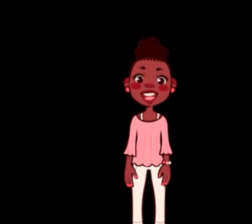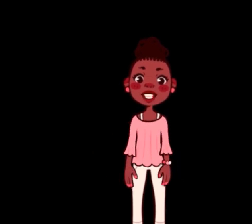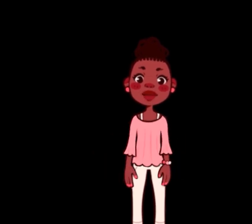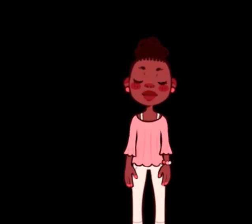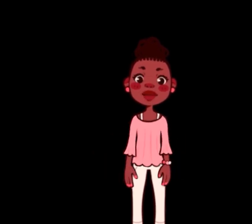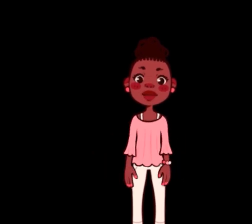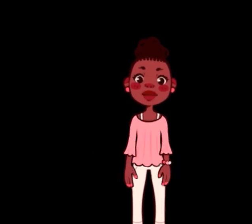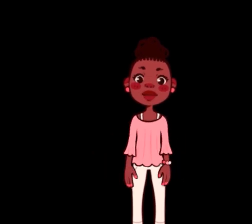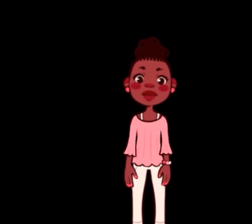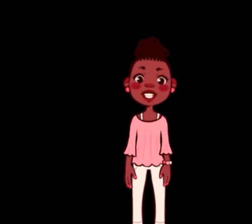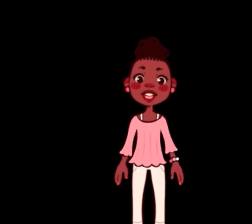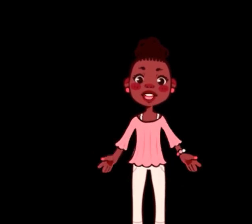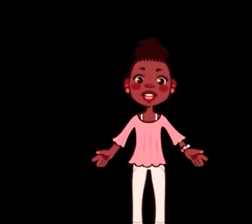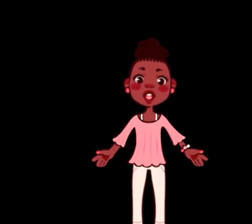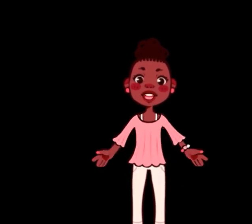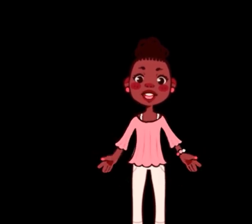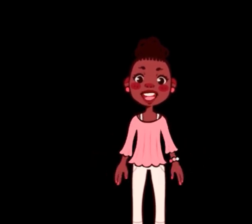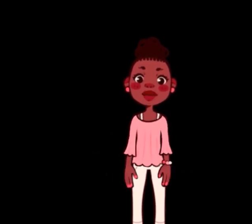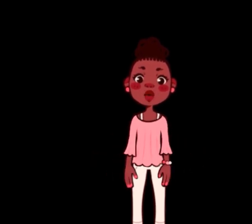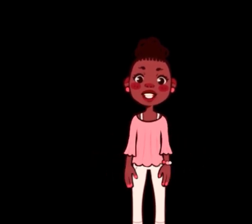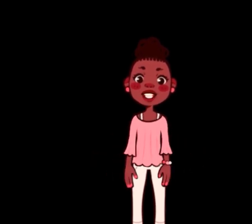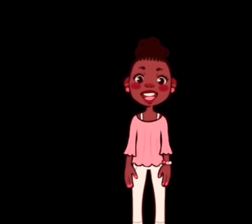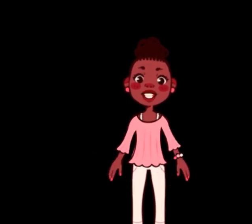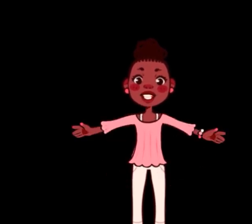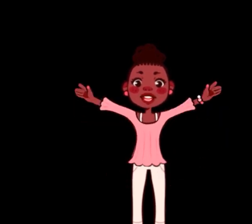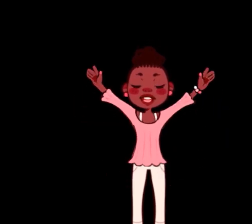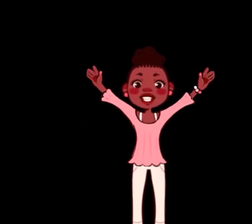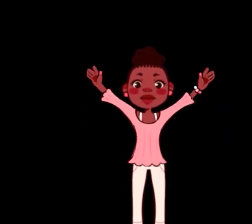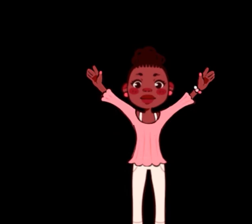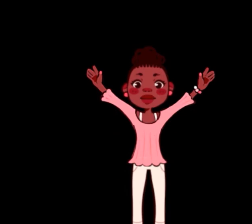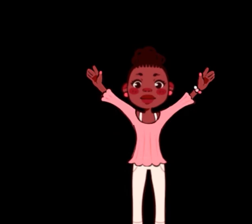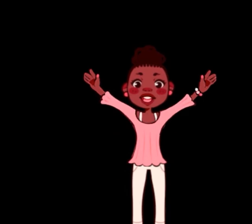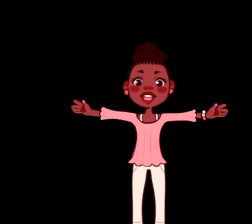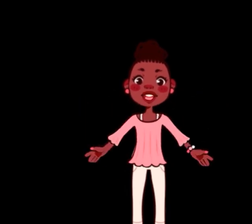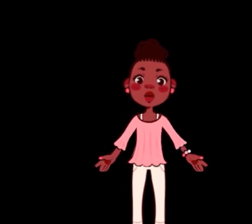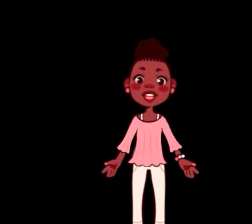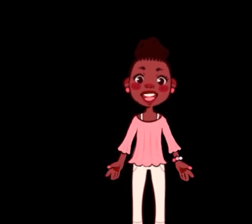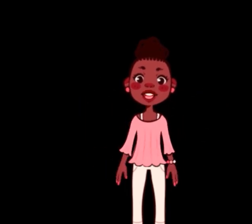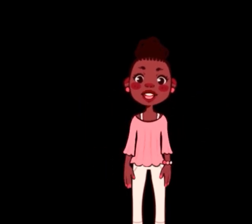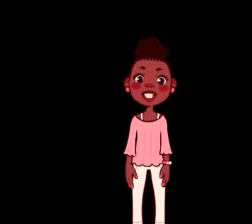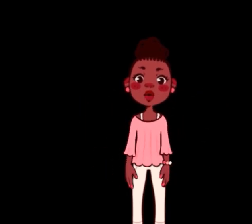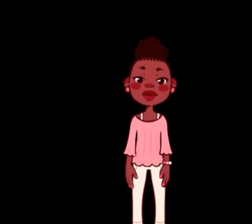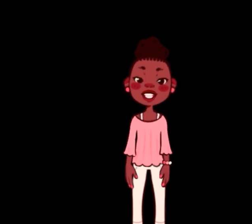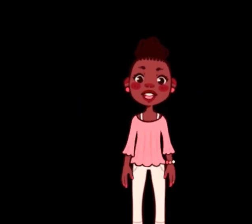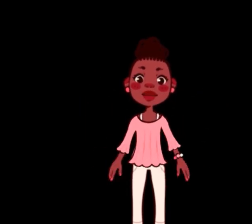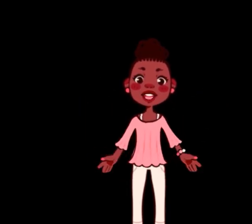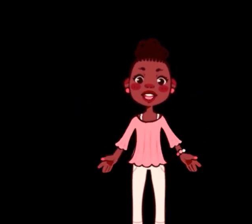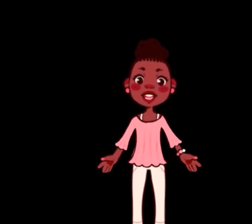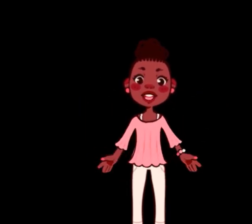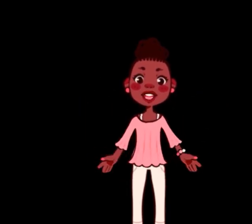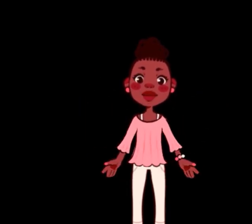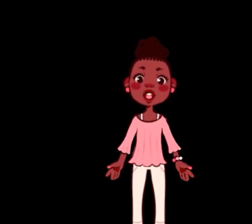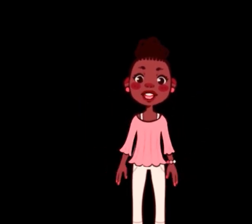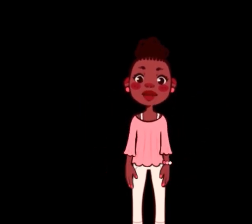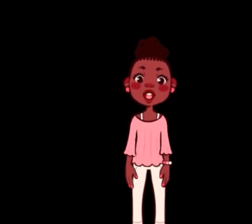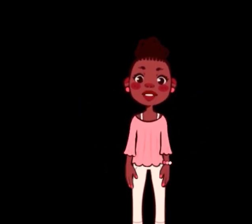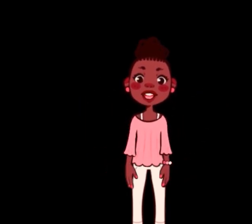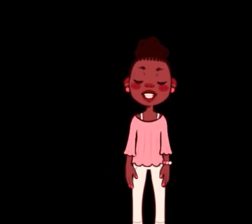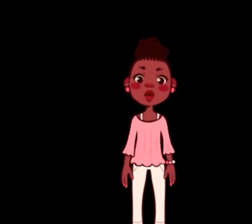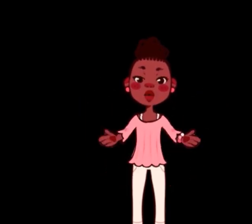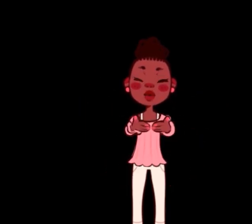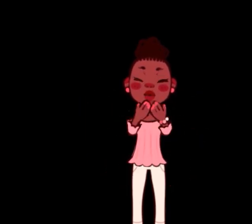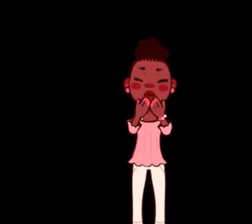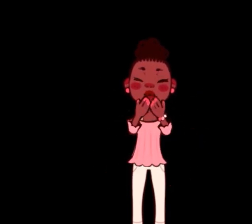al costat. I és que el món és tan bonic i tan divers que veure'l amb plenitud i respecte ens pot fer